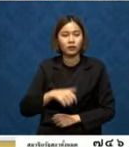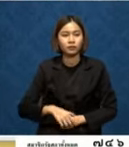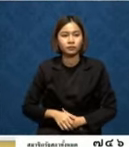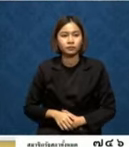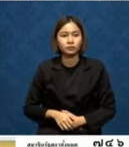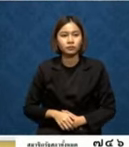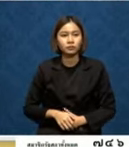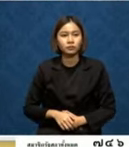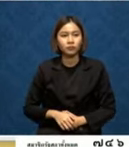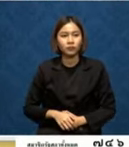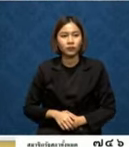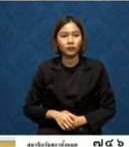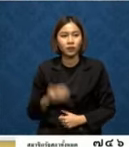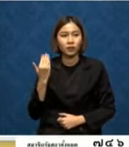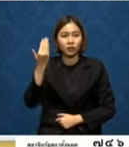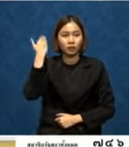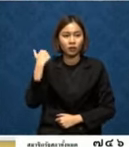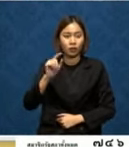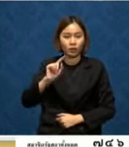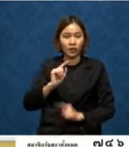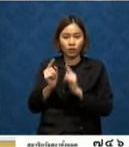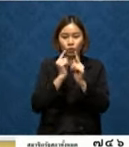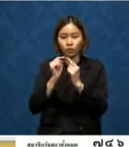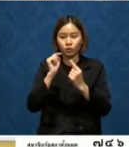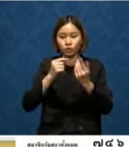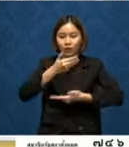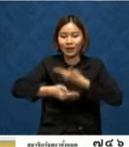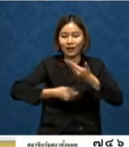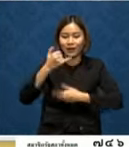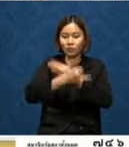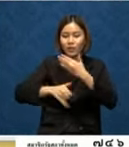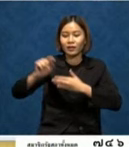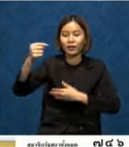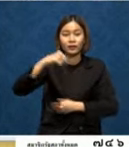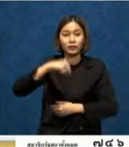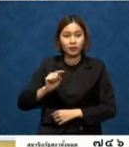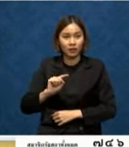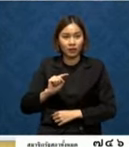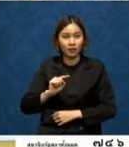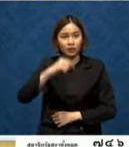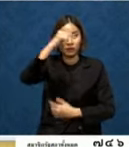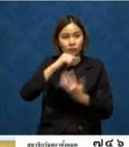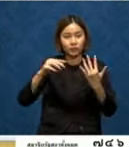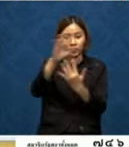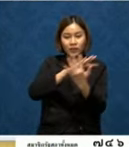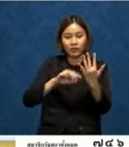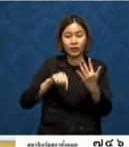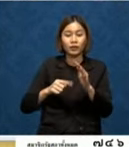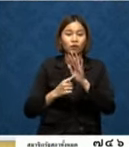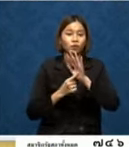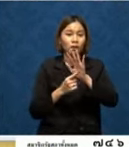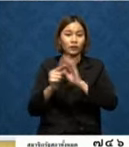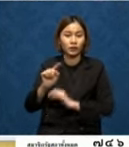ค่ะที่ผ่านมาค่ะการเจรจาการค้าระหว่างประเทศกับประเทศไทยเช่น